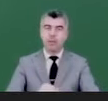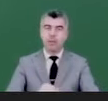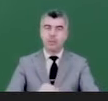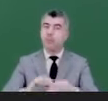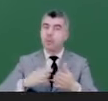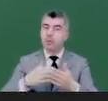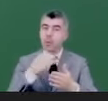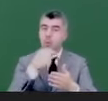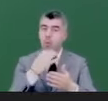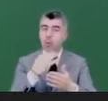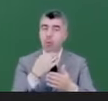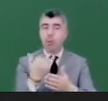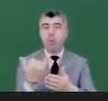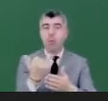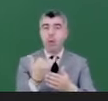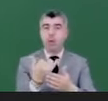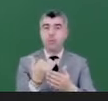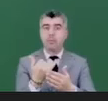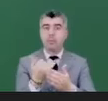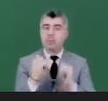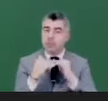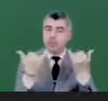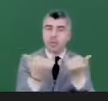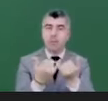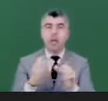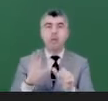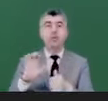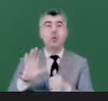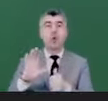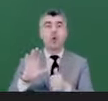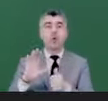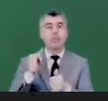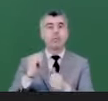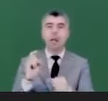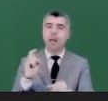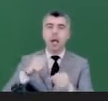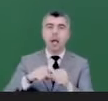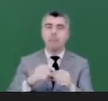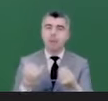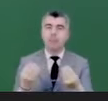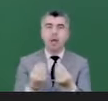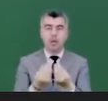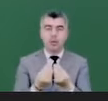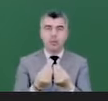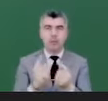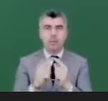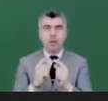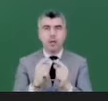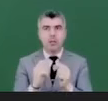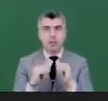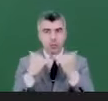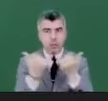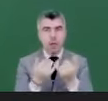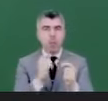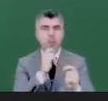تعنيه ولا كتلقا كل ست شهور مع النقابات لا نلتقي فقط لمناقشه القضايا